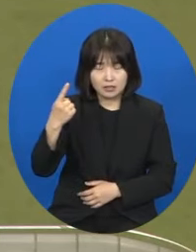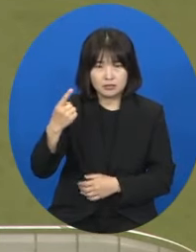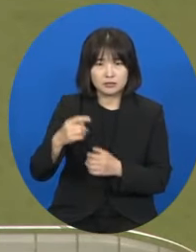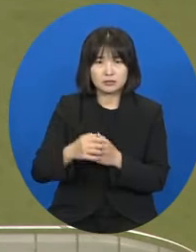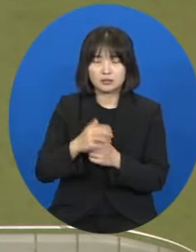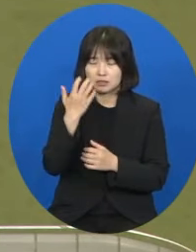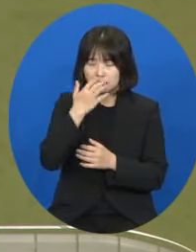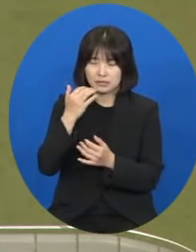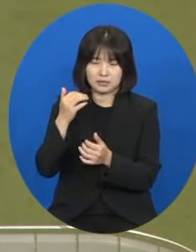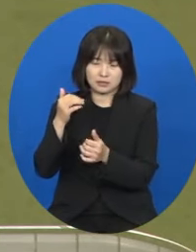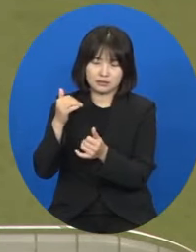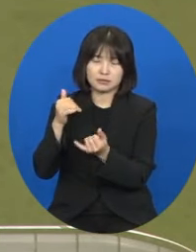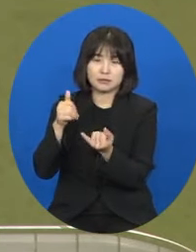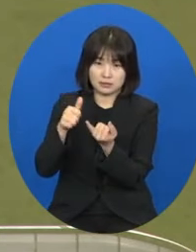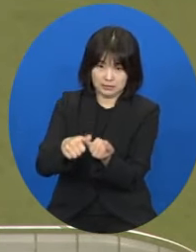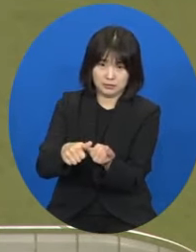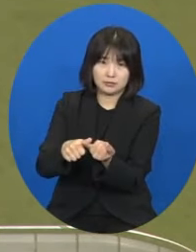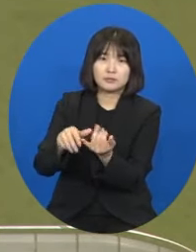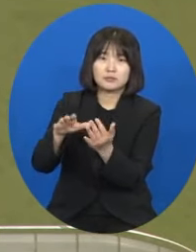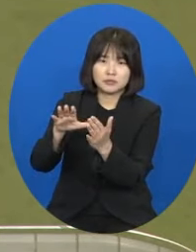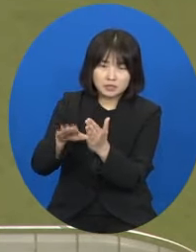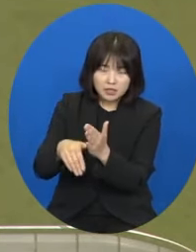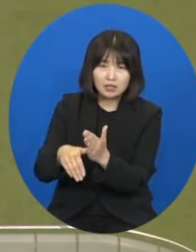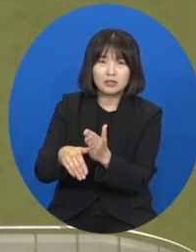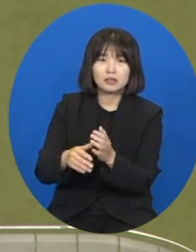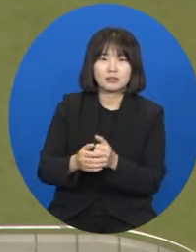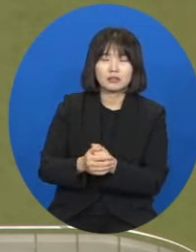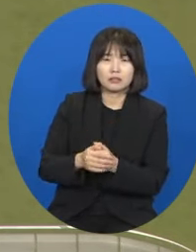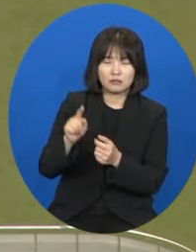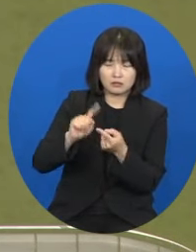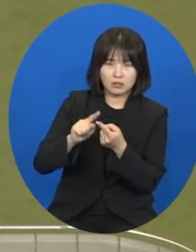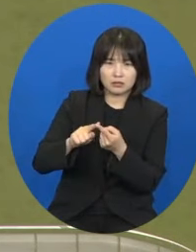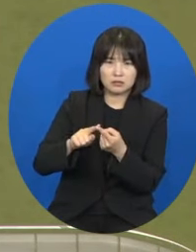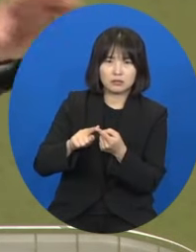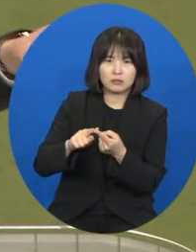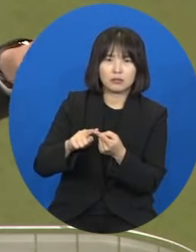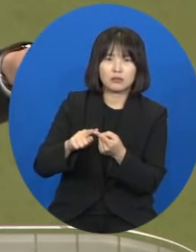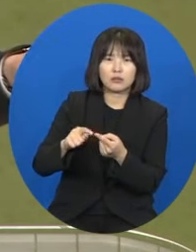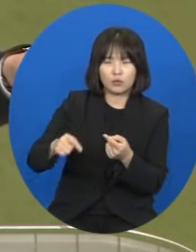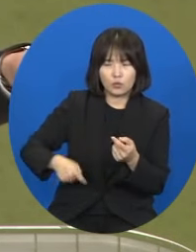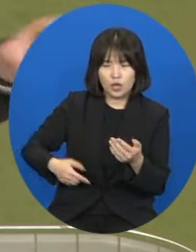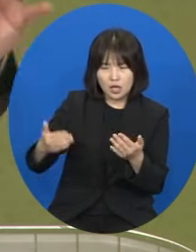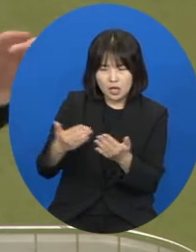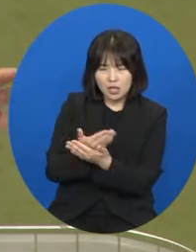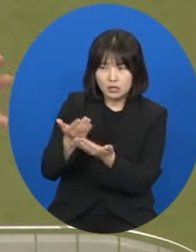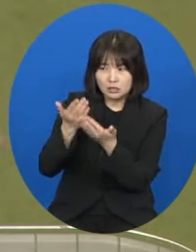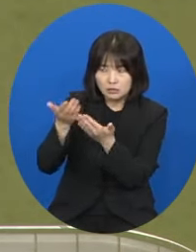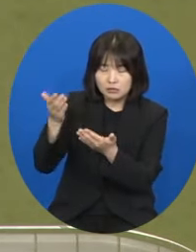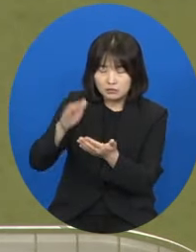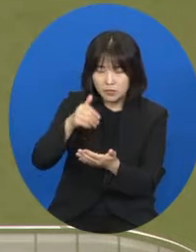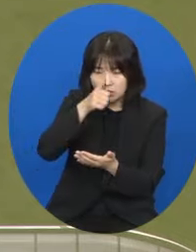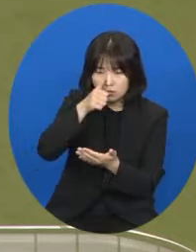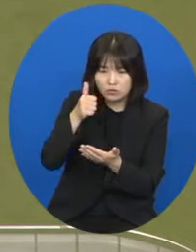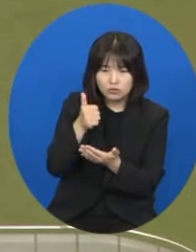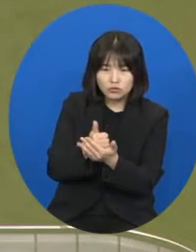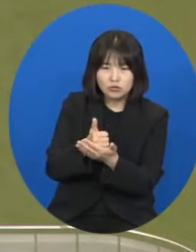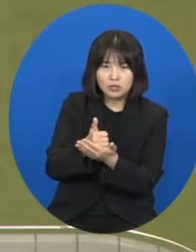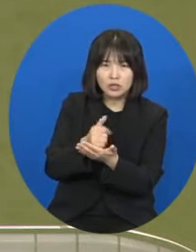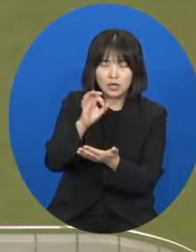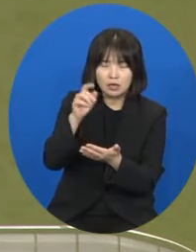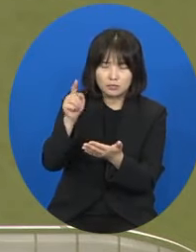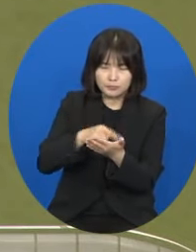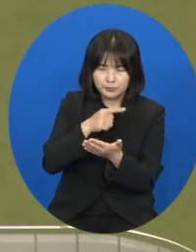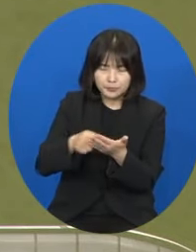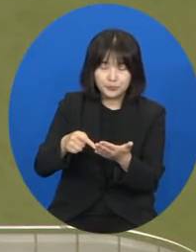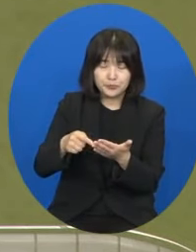당신의 죄를 용서하실 것입니다. 회개하셨으니 그러나 이것으로 말미암아 죄값을 치르게 될 것입니다. 그 중에 하나가 바로 이